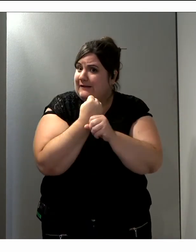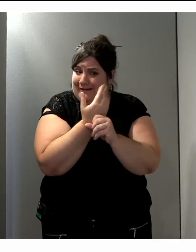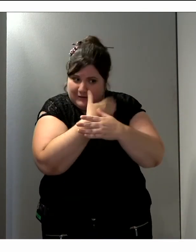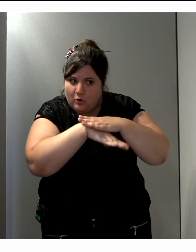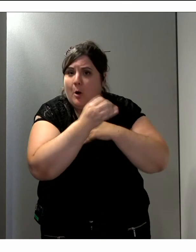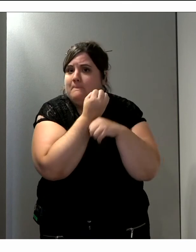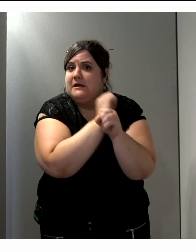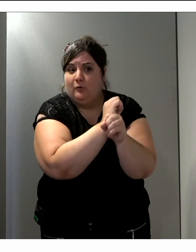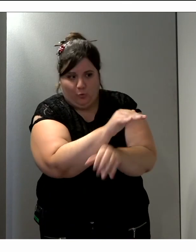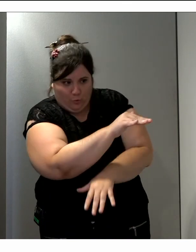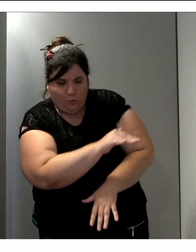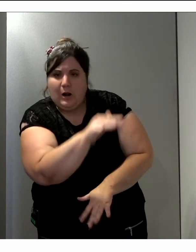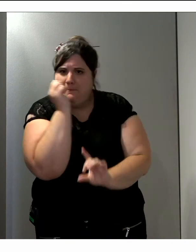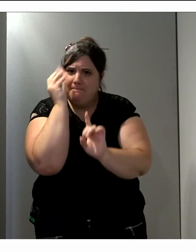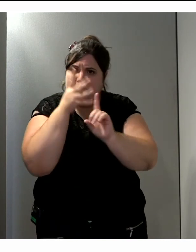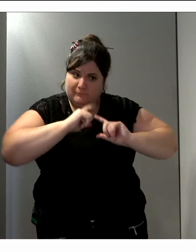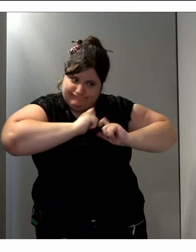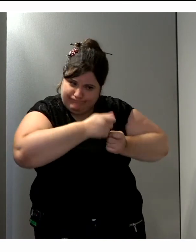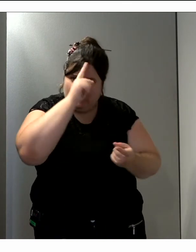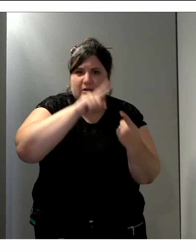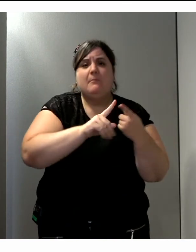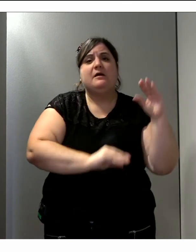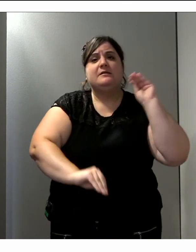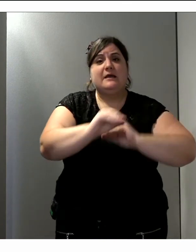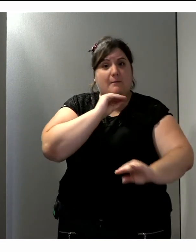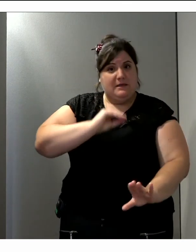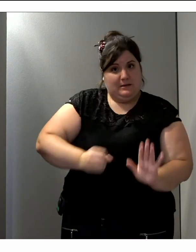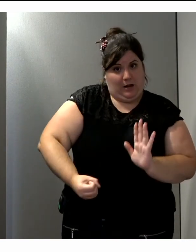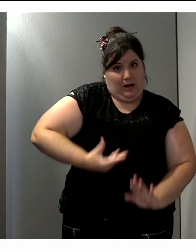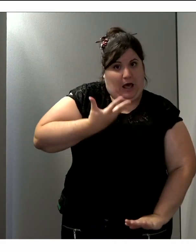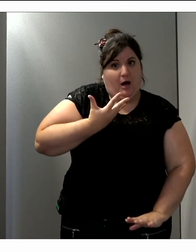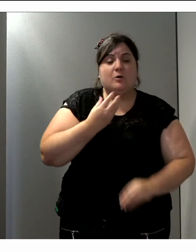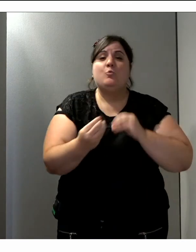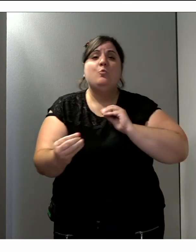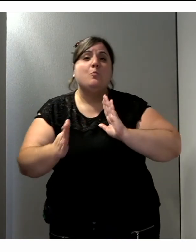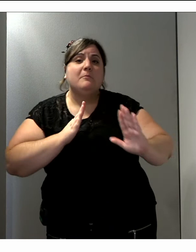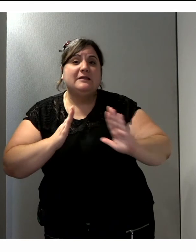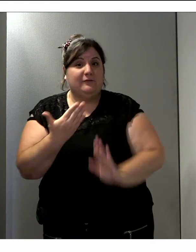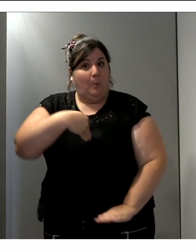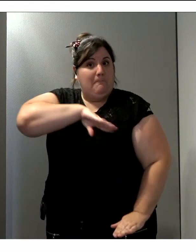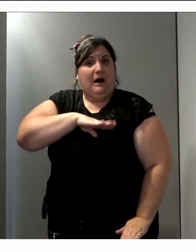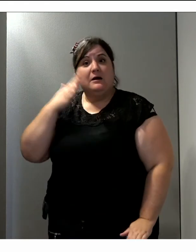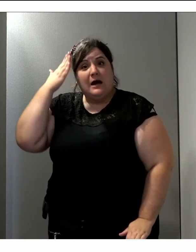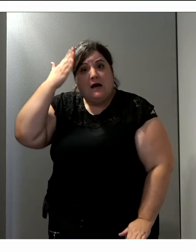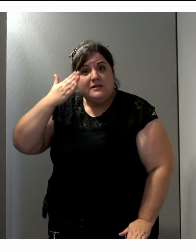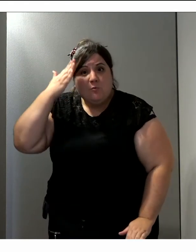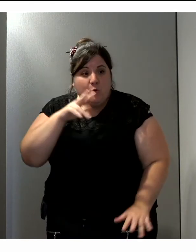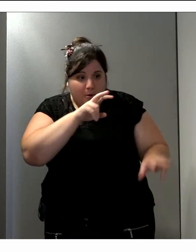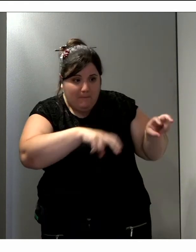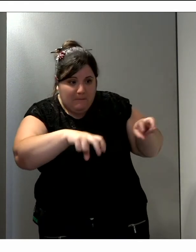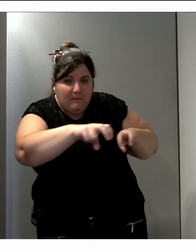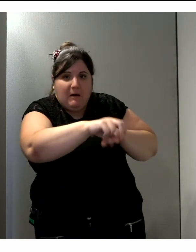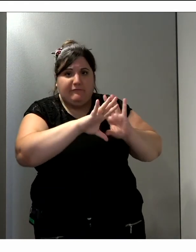en matière de thérapie de l'art, de médiation animale, de travail il y a